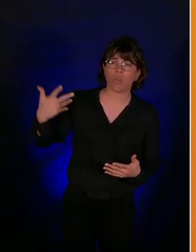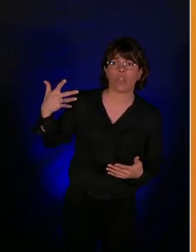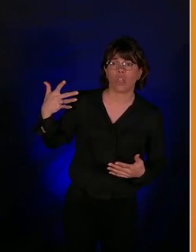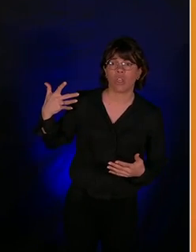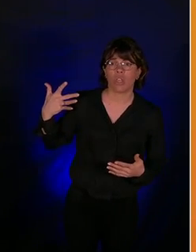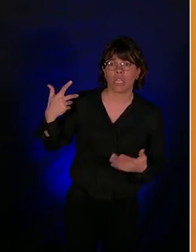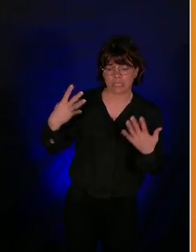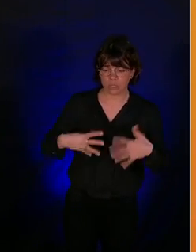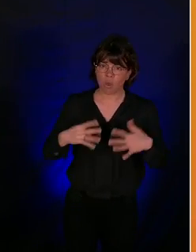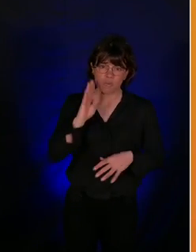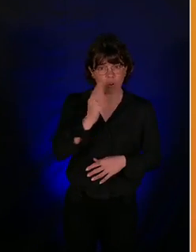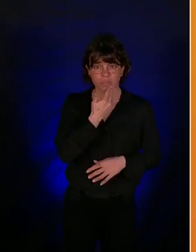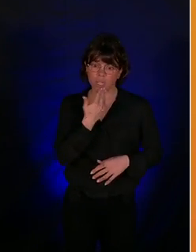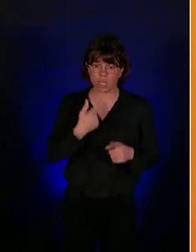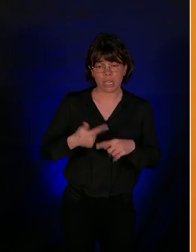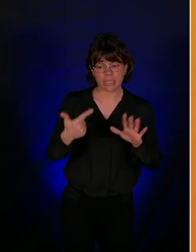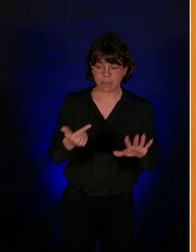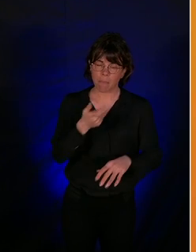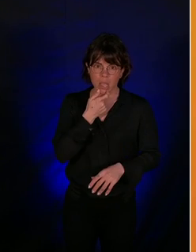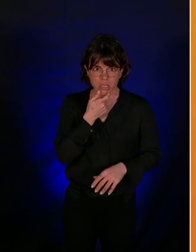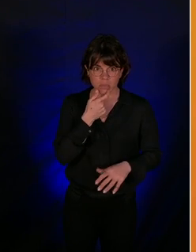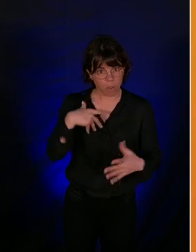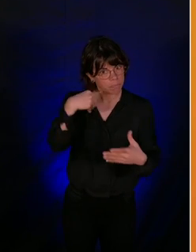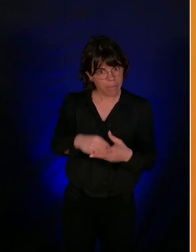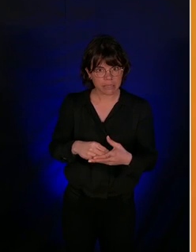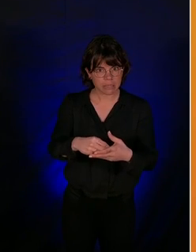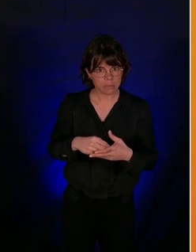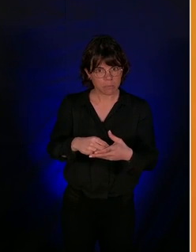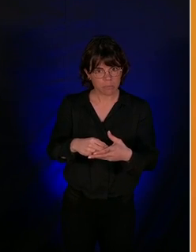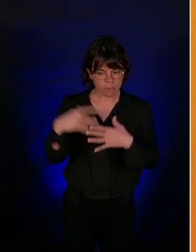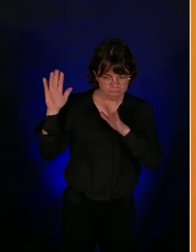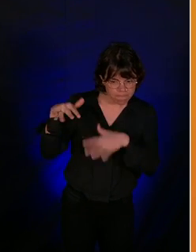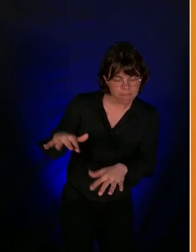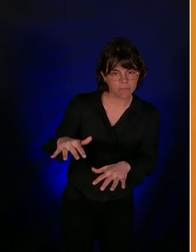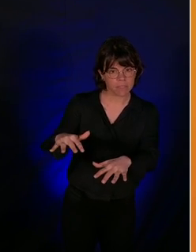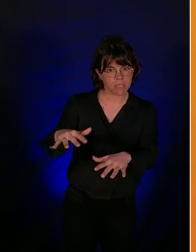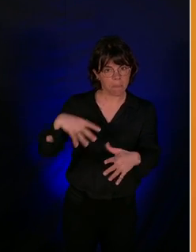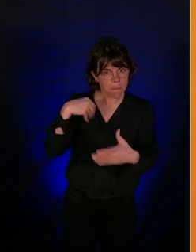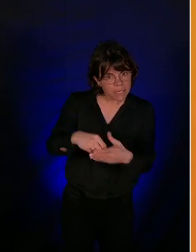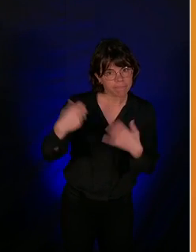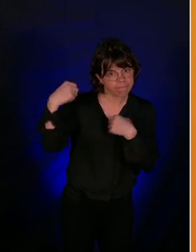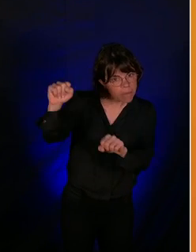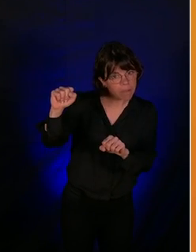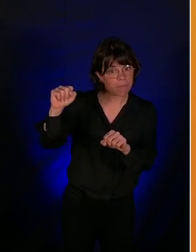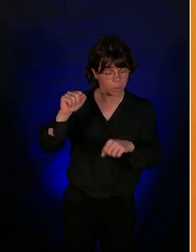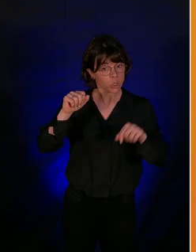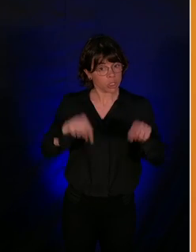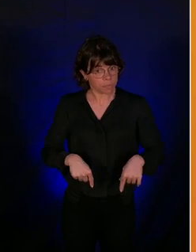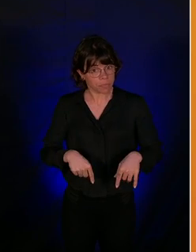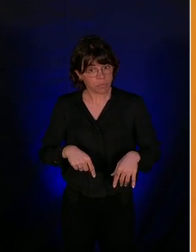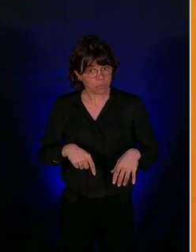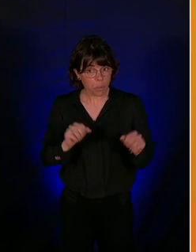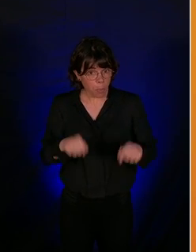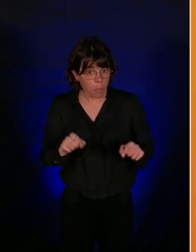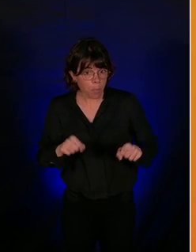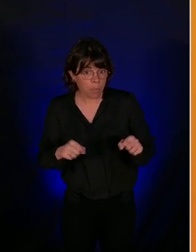le 19 janvier et surtout le 7 mars je participe à des blocages je participe à des grèves et voire même des fois parce que c'est le